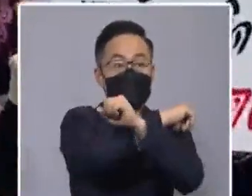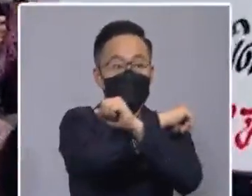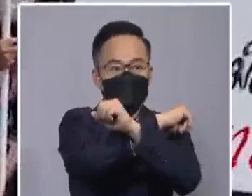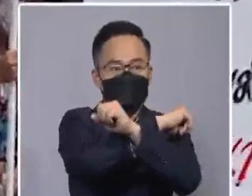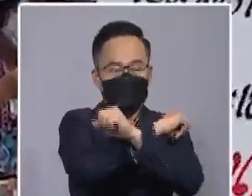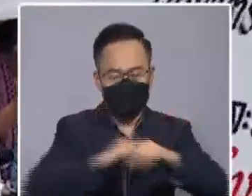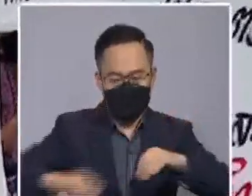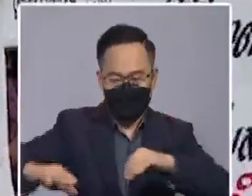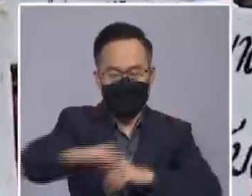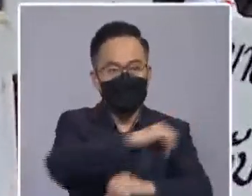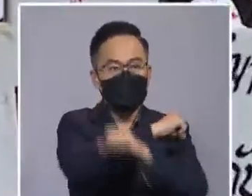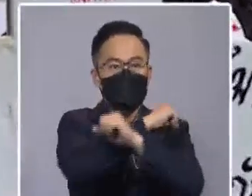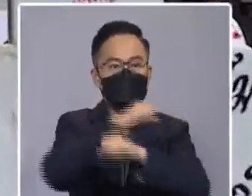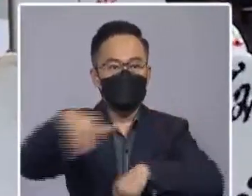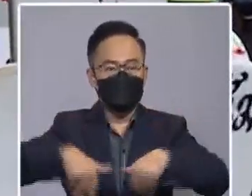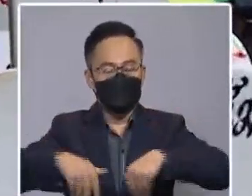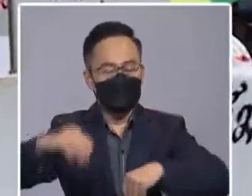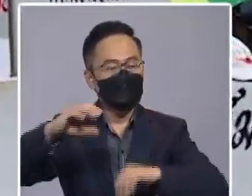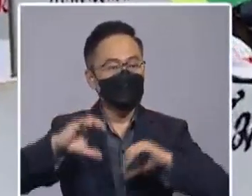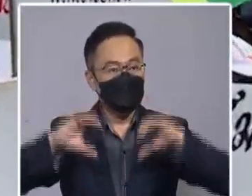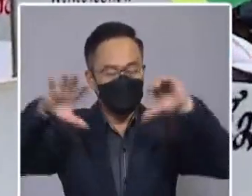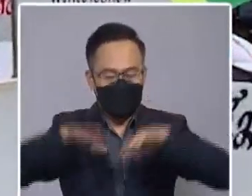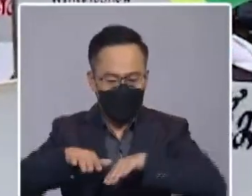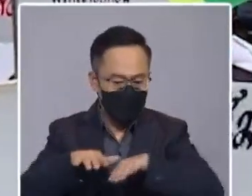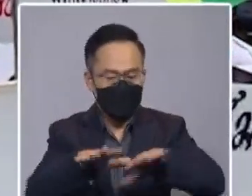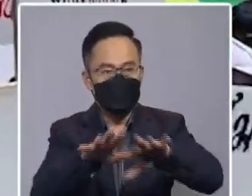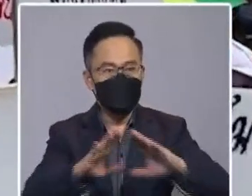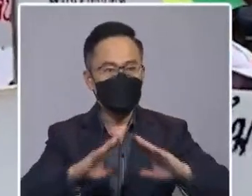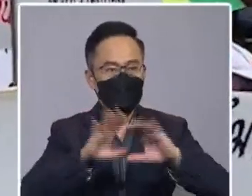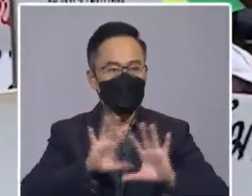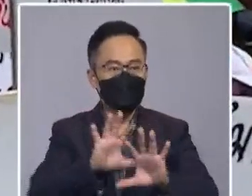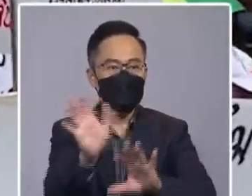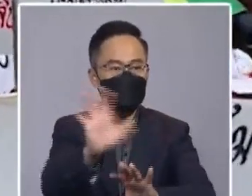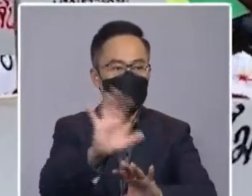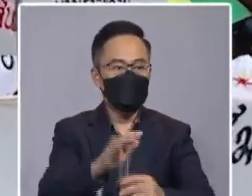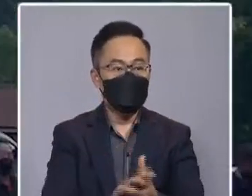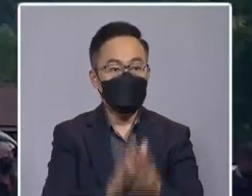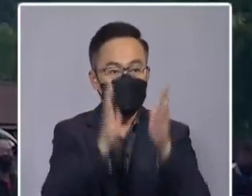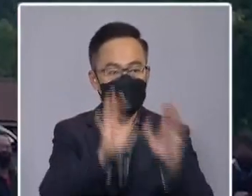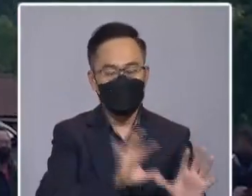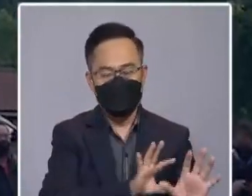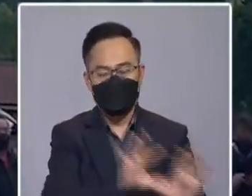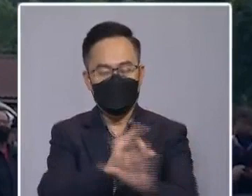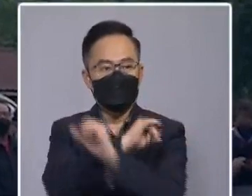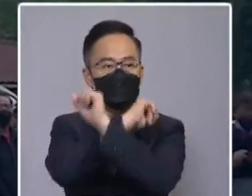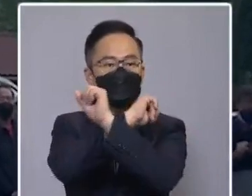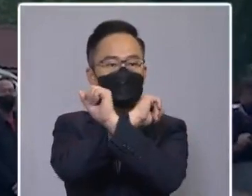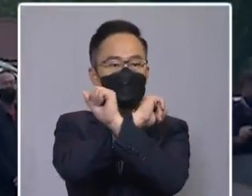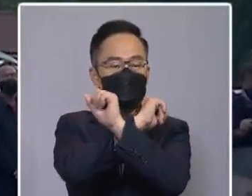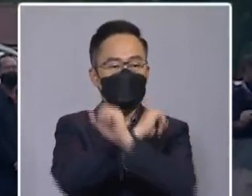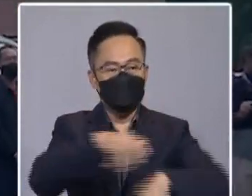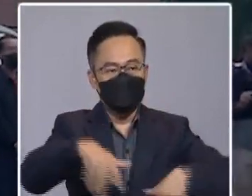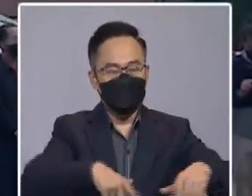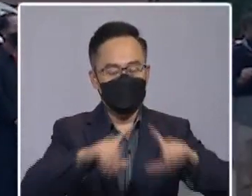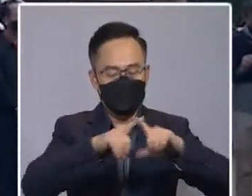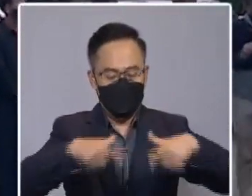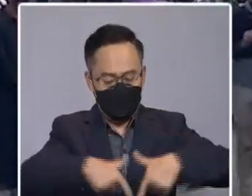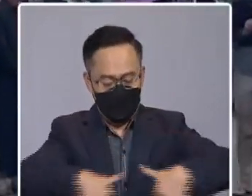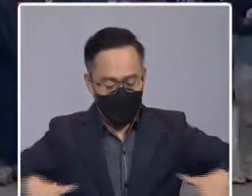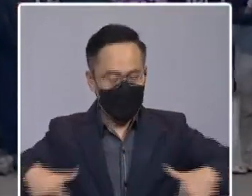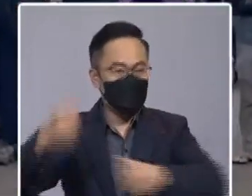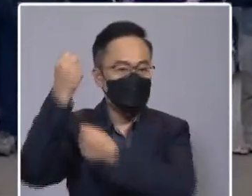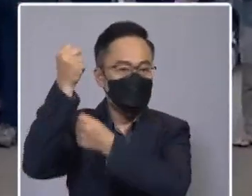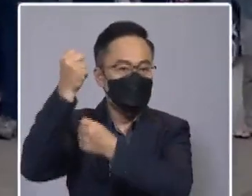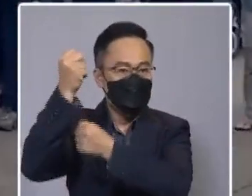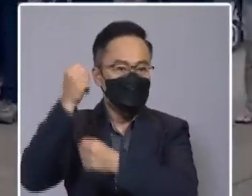อย่างเอาไว้เพื่อปิดทางเข้าออกไม่ให้เจ้าหน้าที่ในสามารถขนย้ายหรือว่ารื้อถอนได้ชาวบ้านอยู่เลยมากันเยอะเลยมีป้ายมาหลายอันด้วยนะ